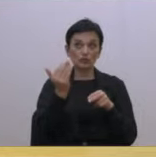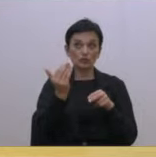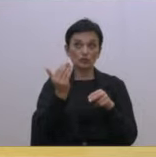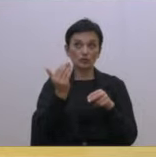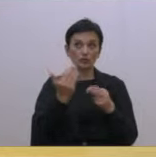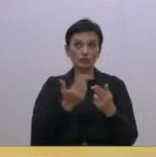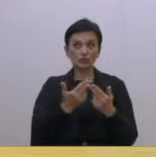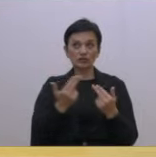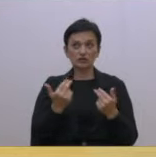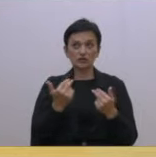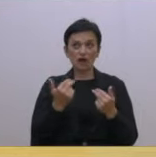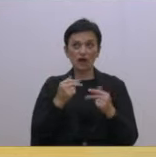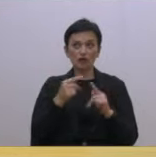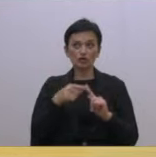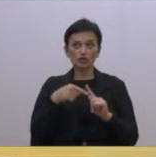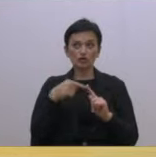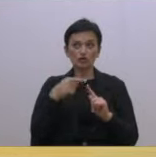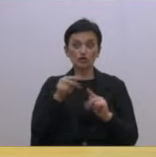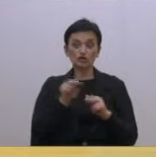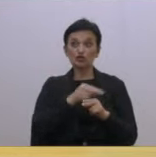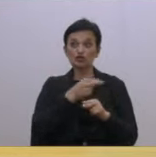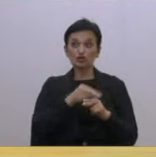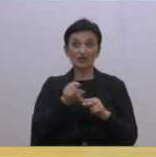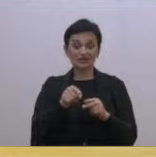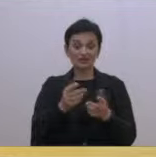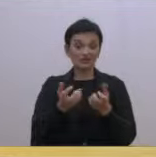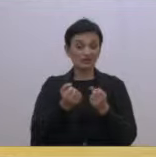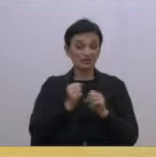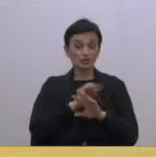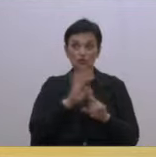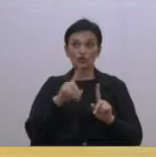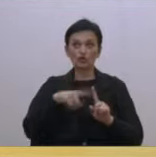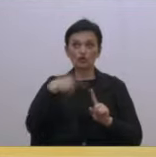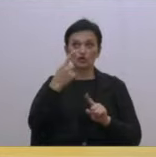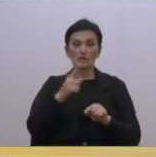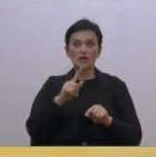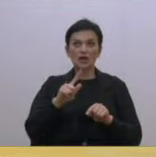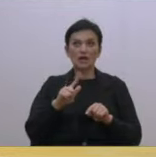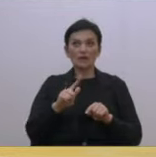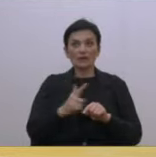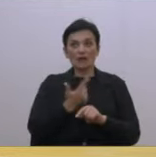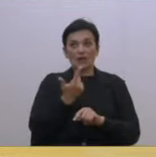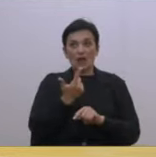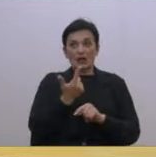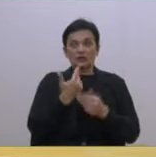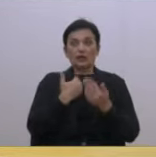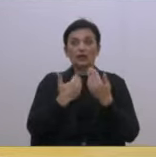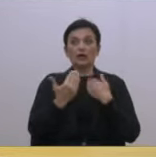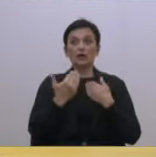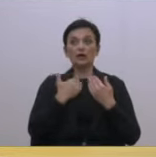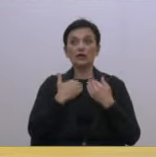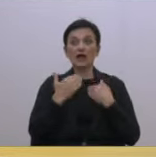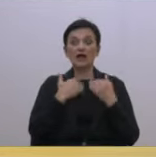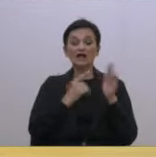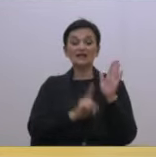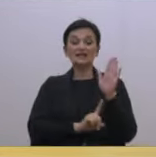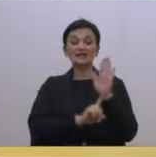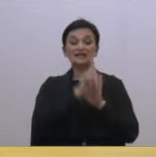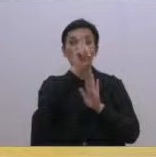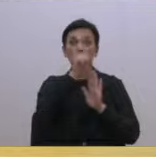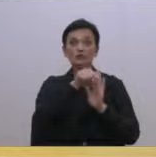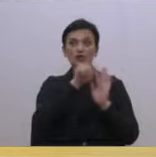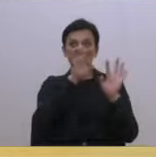da mas shemdeg tu am shenishvnebs ar gaviziarebt, shemdeg ukve khelakhla eqreba Kenchi tavdapirvel